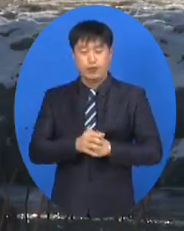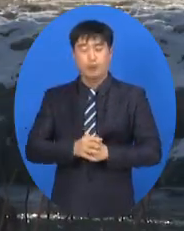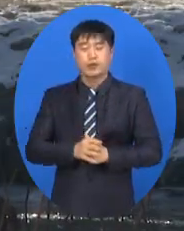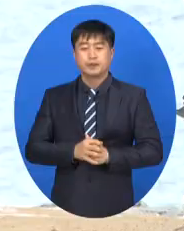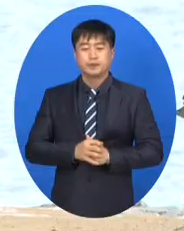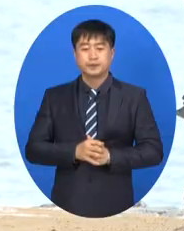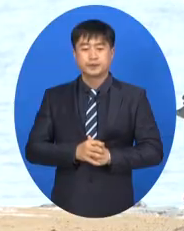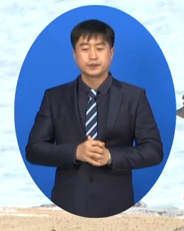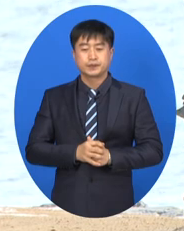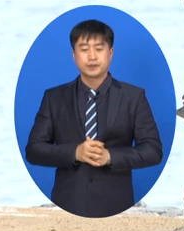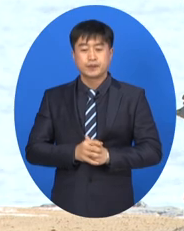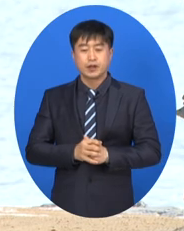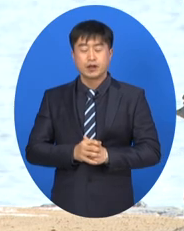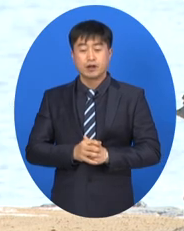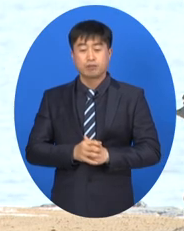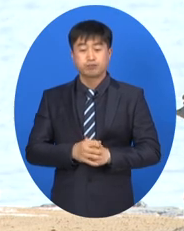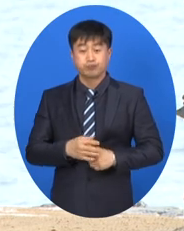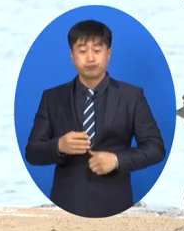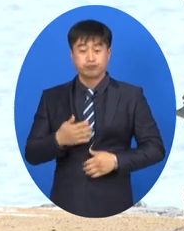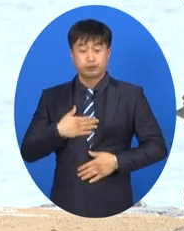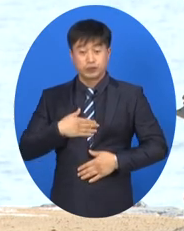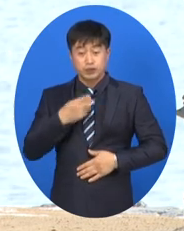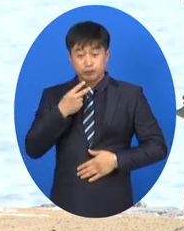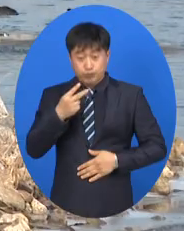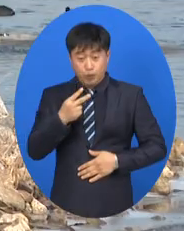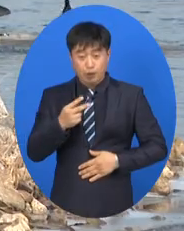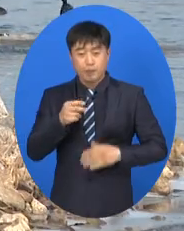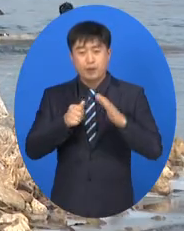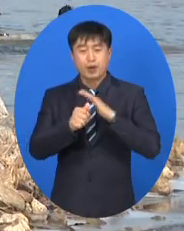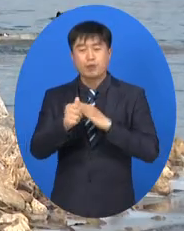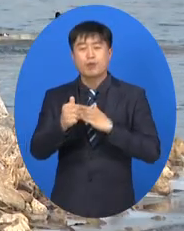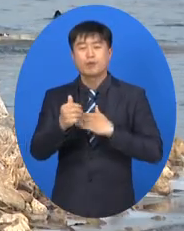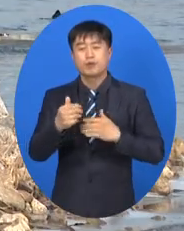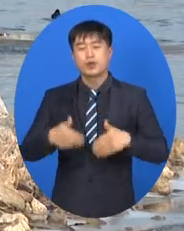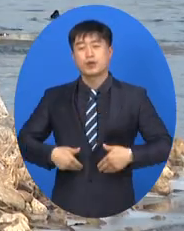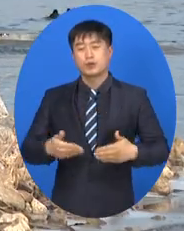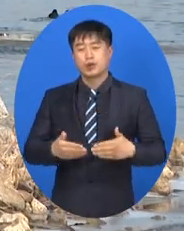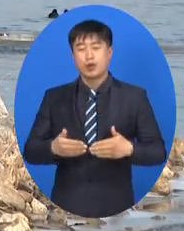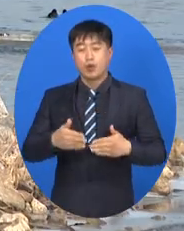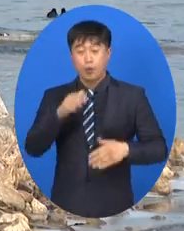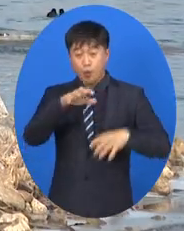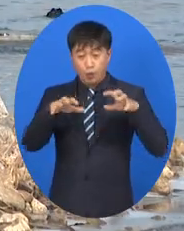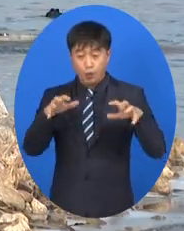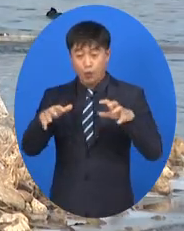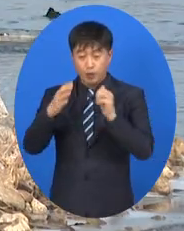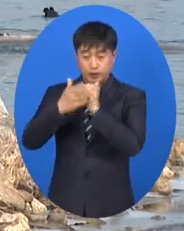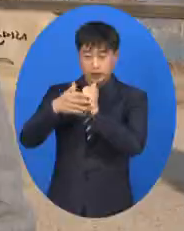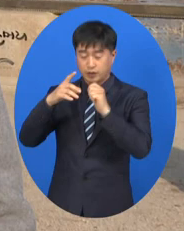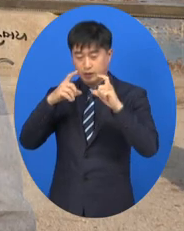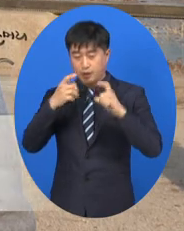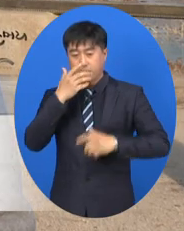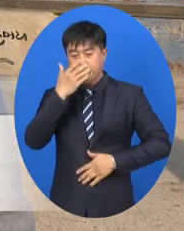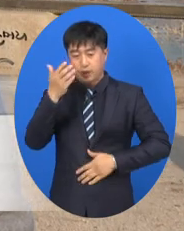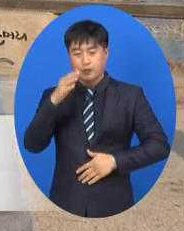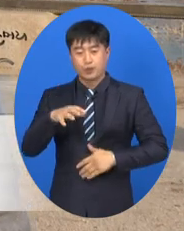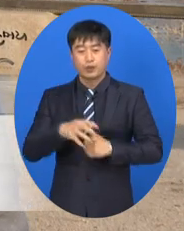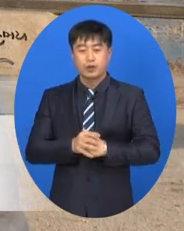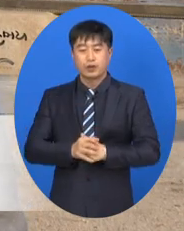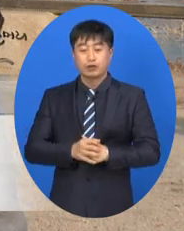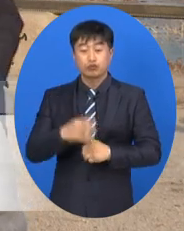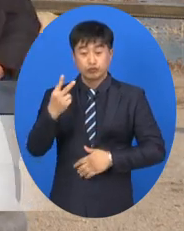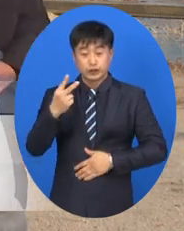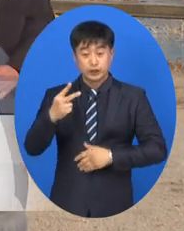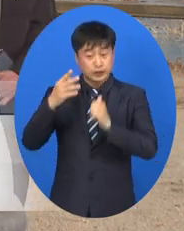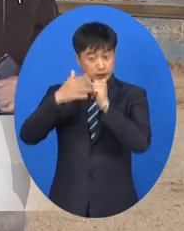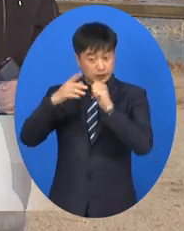백미. 일부러 찾아다닐 필요 없이 눈을 돌리는 모든 곳이 포토존이 됩니다. 저희 둘이 같이 찍은